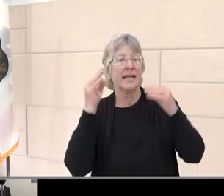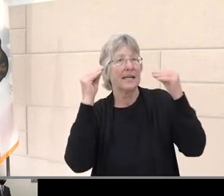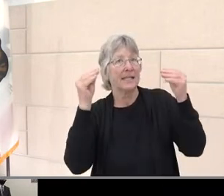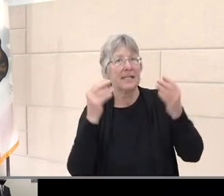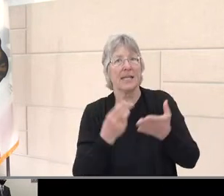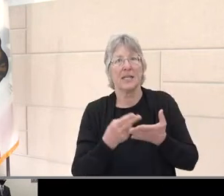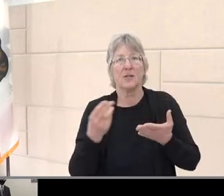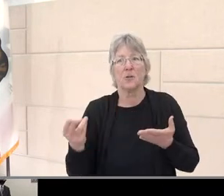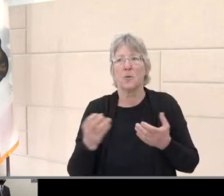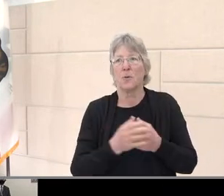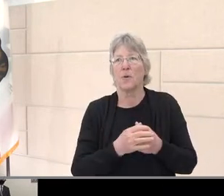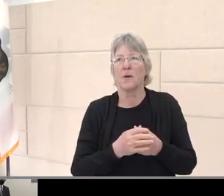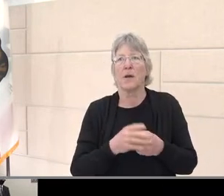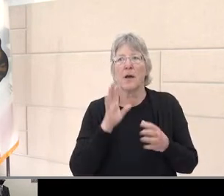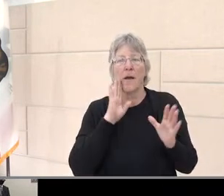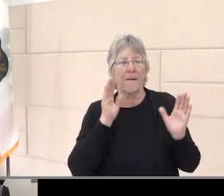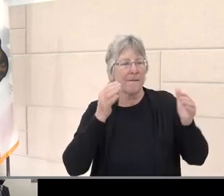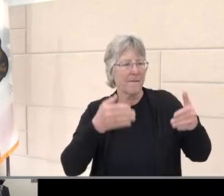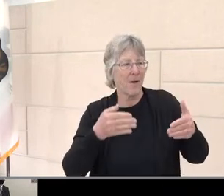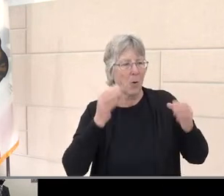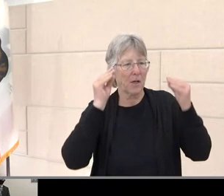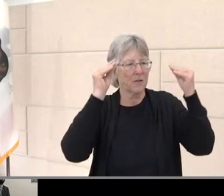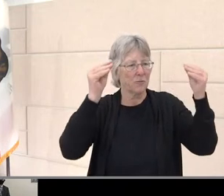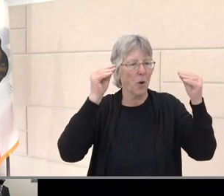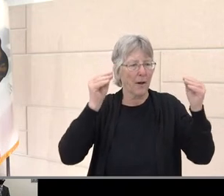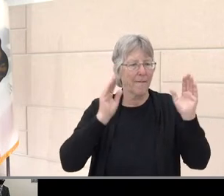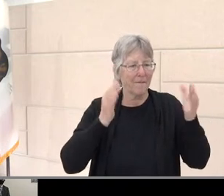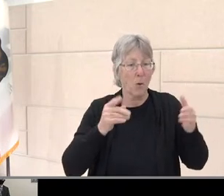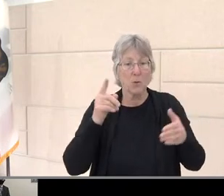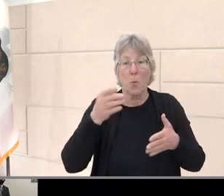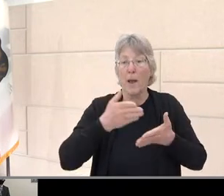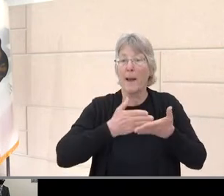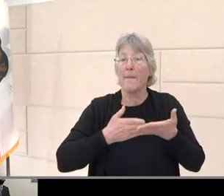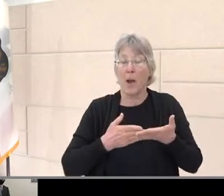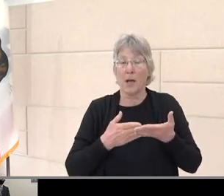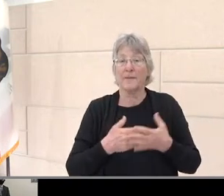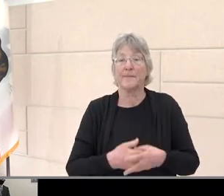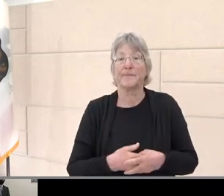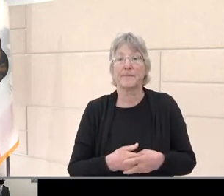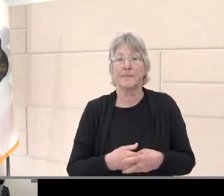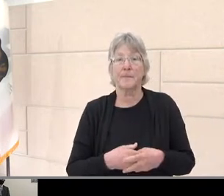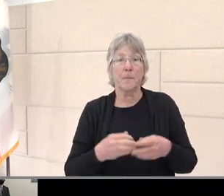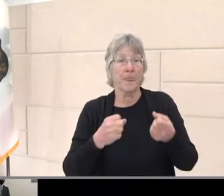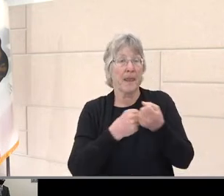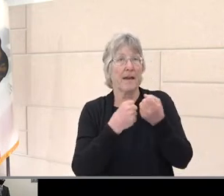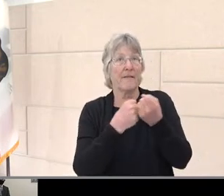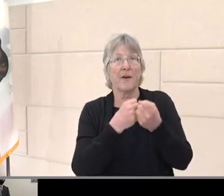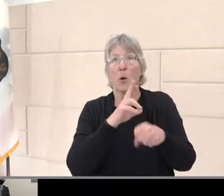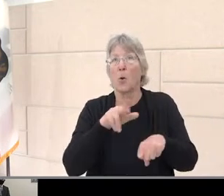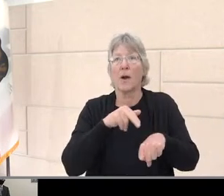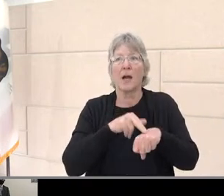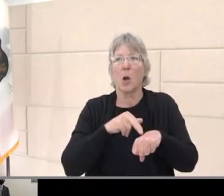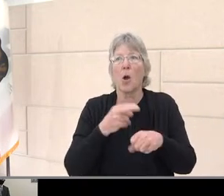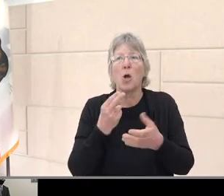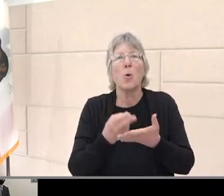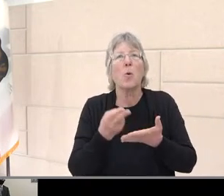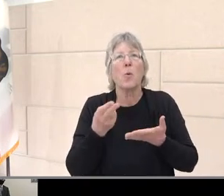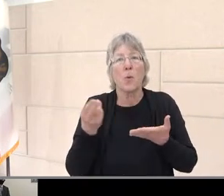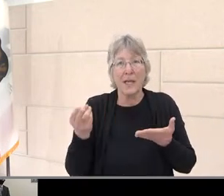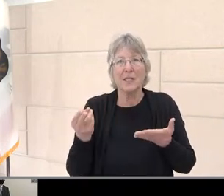គ្រូនៅបង្ហាត់ធនធានផ្សេងផ្សេងផ្នែកមួយដើម្បីគ្រប់គ្រងទៅ